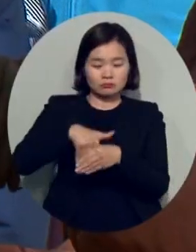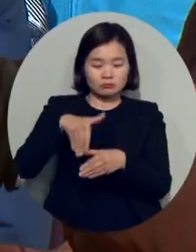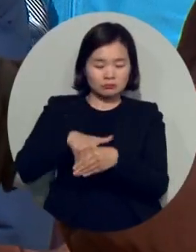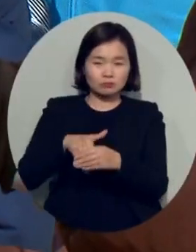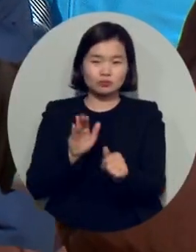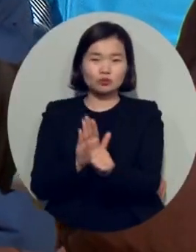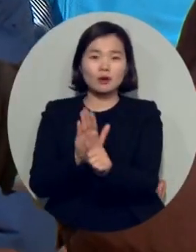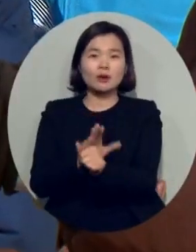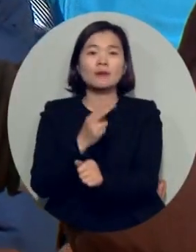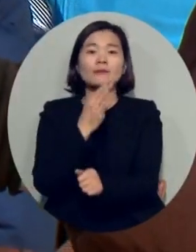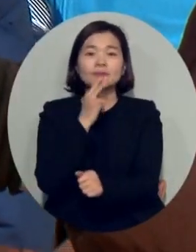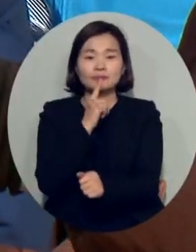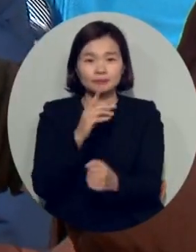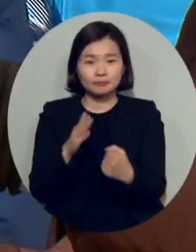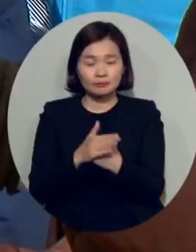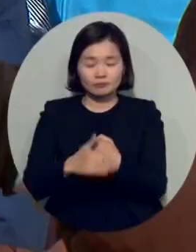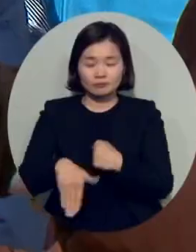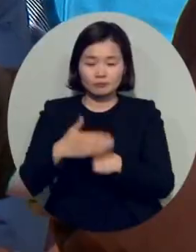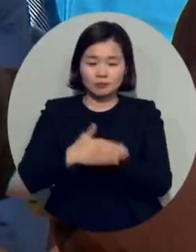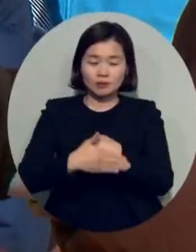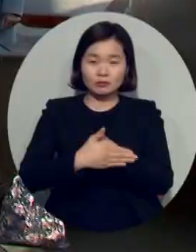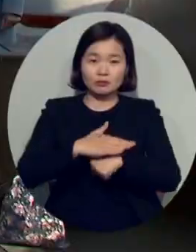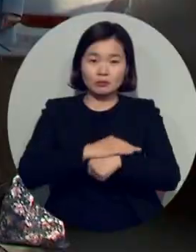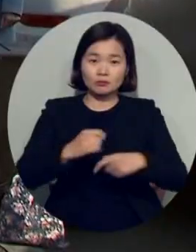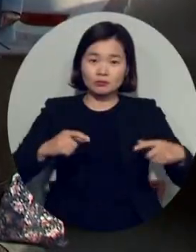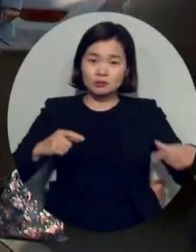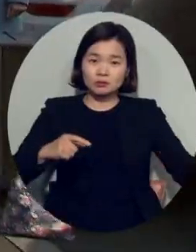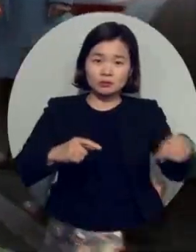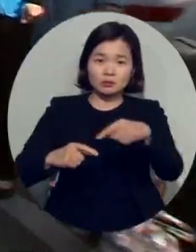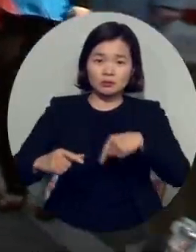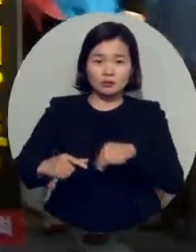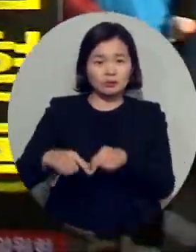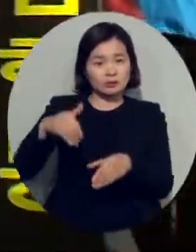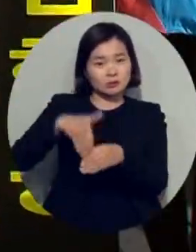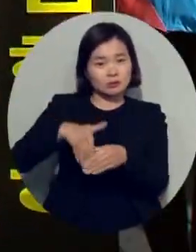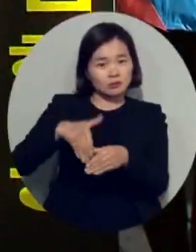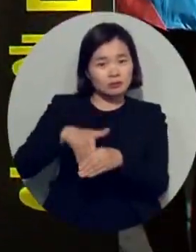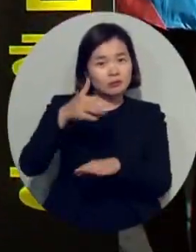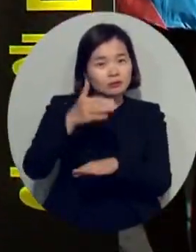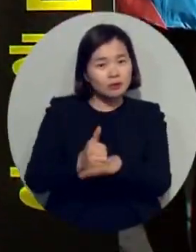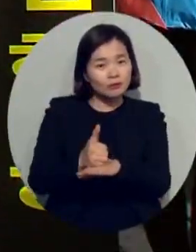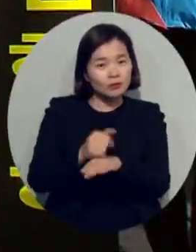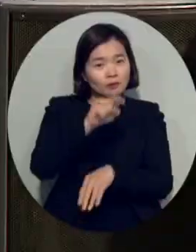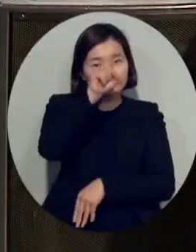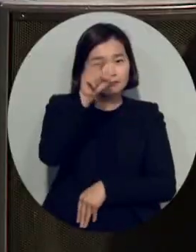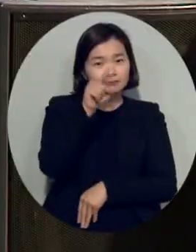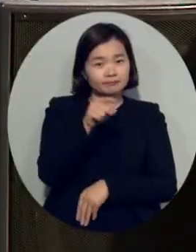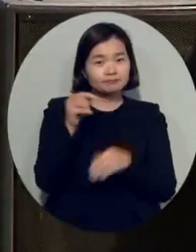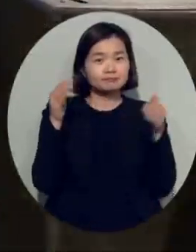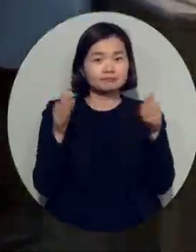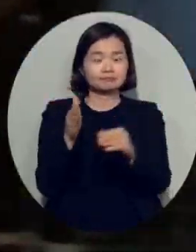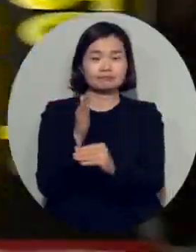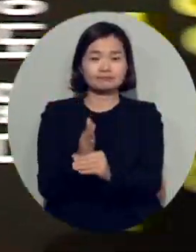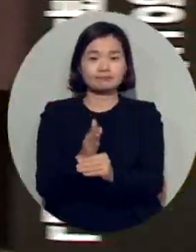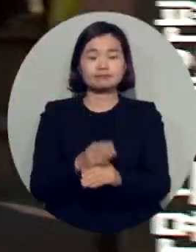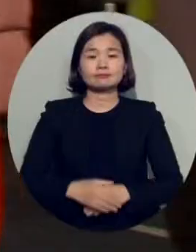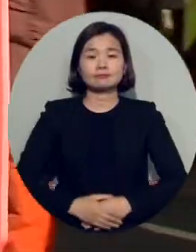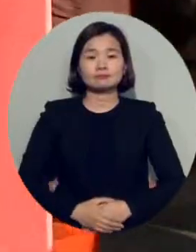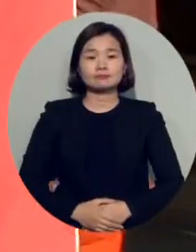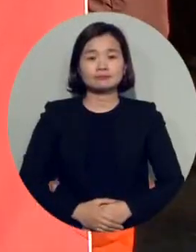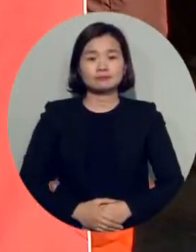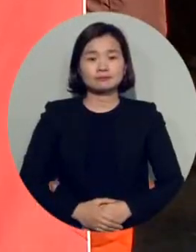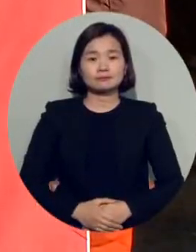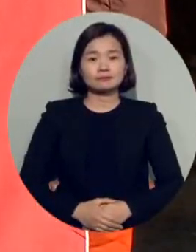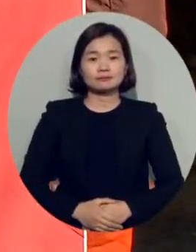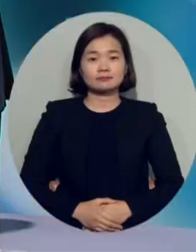앞두고 국민의힘 텃밭인 대구 경북 민심에 어떤 영향을 줄지 주목됩니다. MBC 뉴스 도건협입니다.